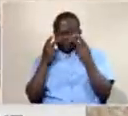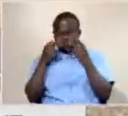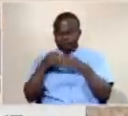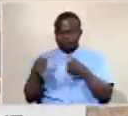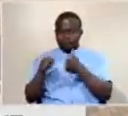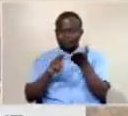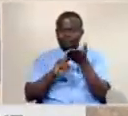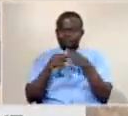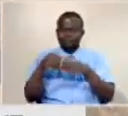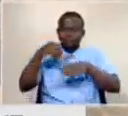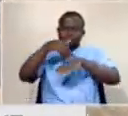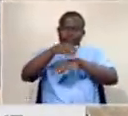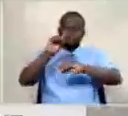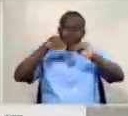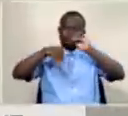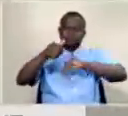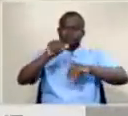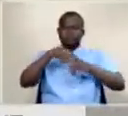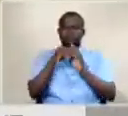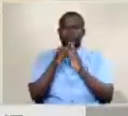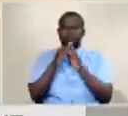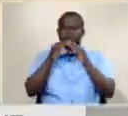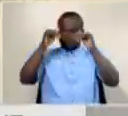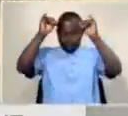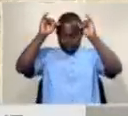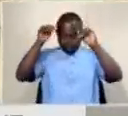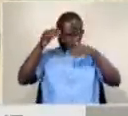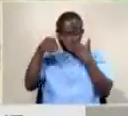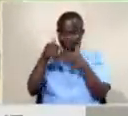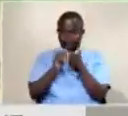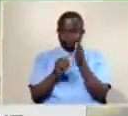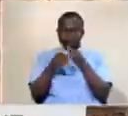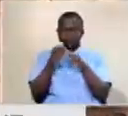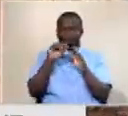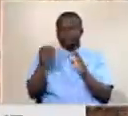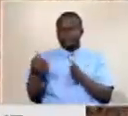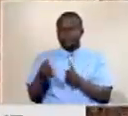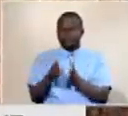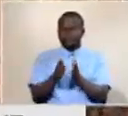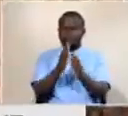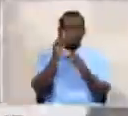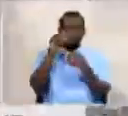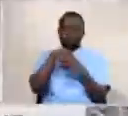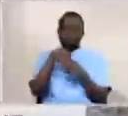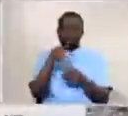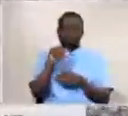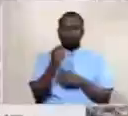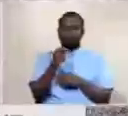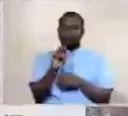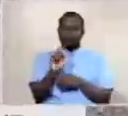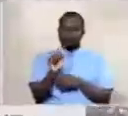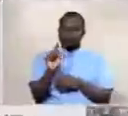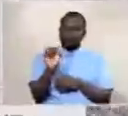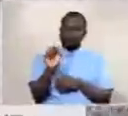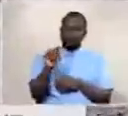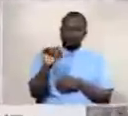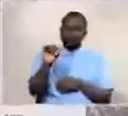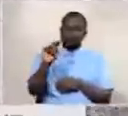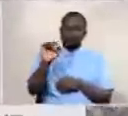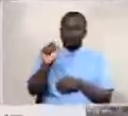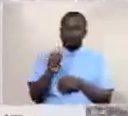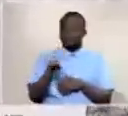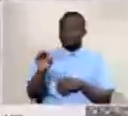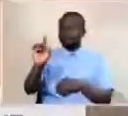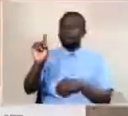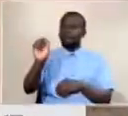umuhanda bakoresha bagemura umusaruro wabo mu mujyi wa Nyagatare. Harimo no kubakwa n'indi mihanda ya kaburimbo irimo Nyagatare Kanyinya Kagitumba ndetse no kuvugurura